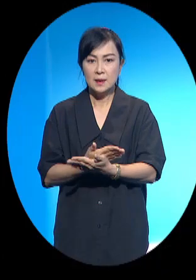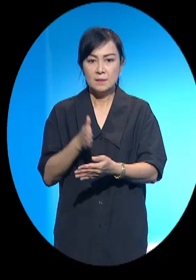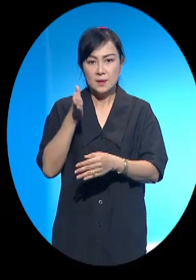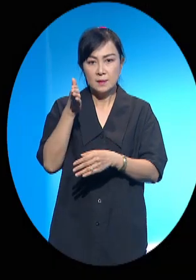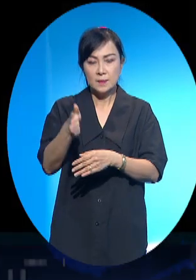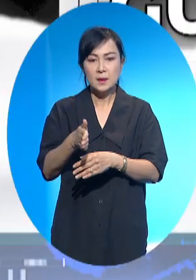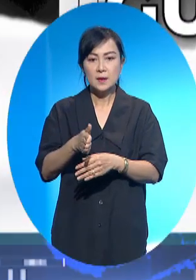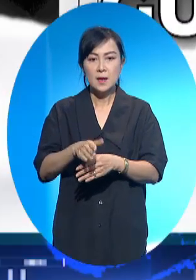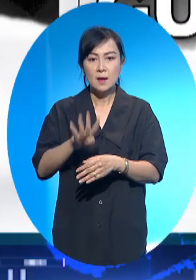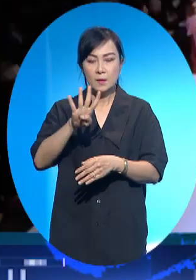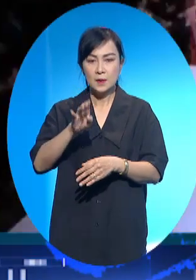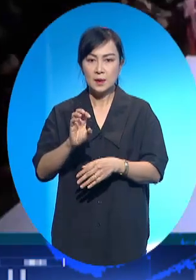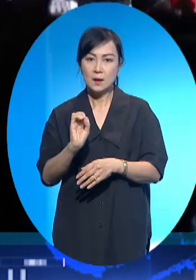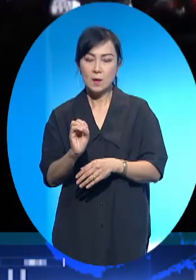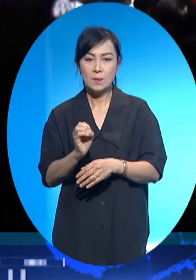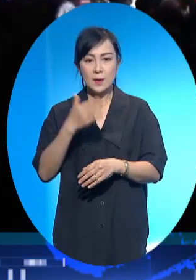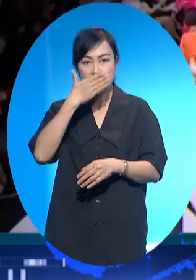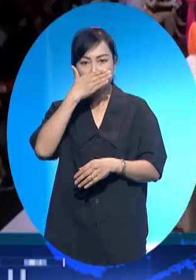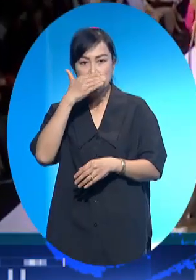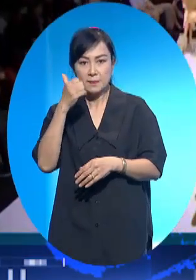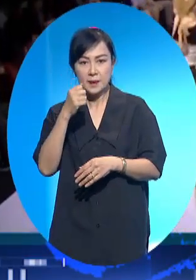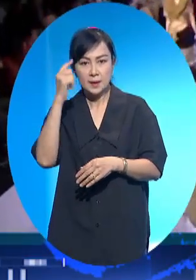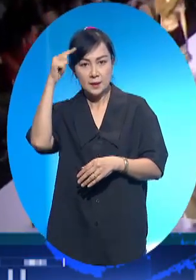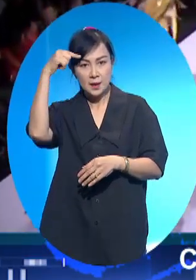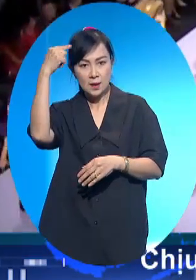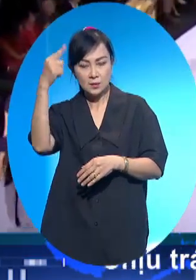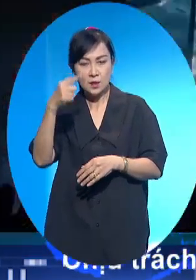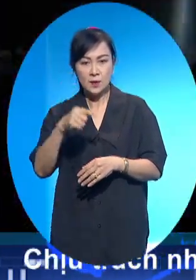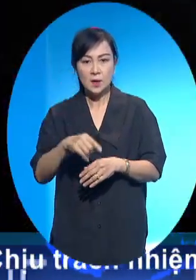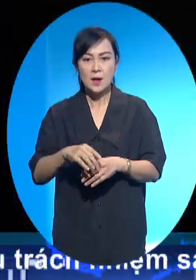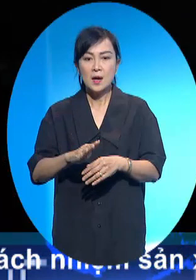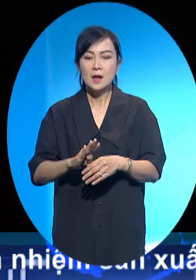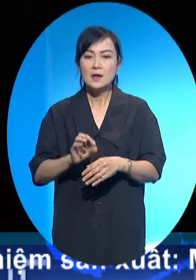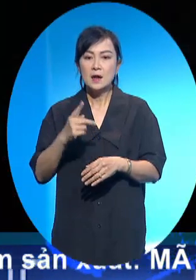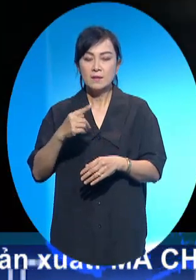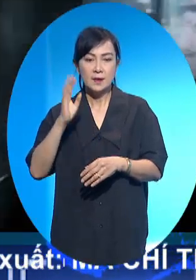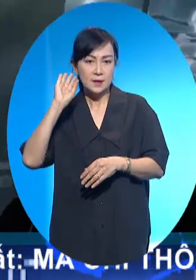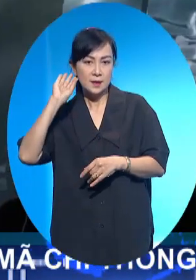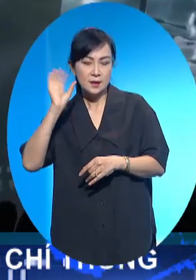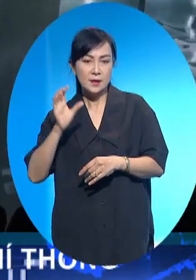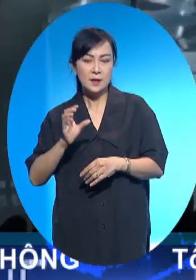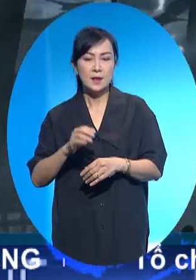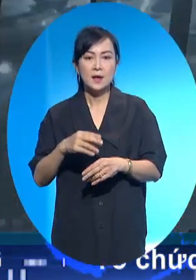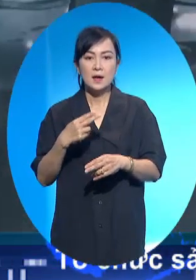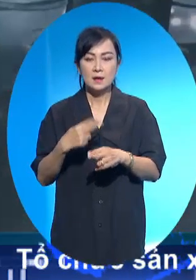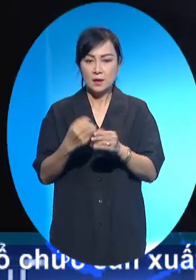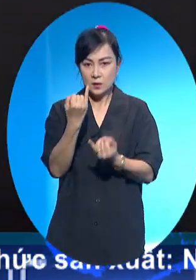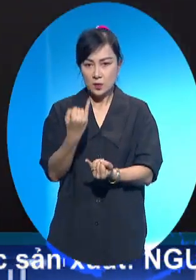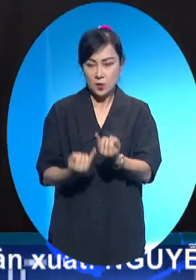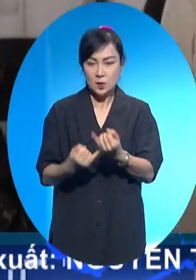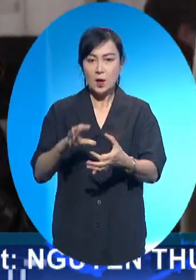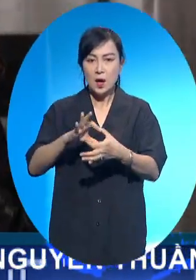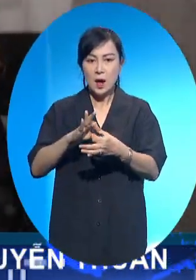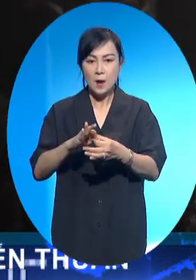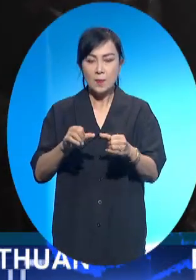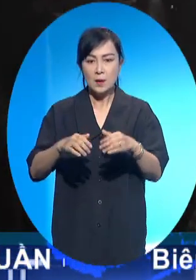hướng với thời đại 4.0. Đặc biệt, đây cũng là lần đầu tiên ở một phiên bản The Face trên thế giới, các nhãn hàng sẽ lựa chọn và ký hợp đồng